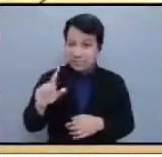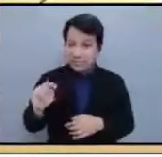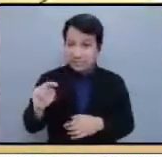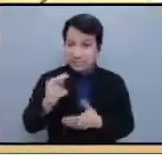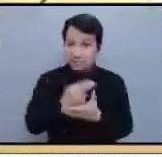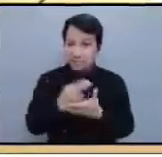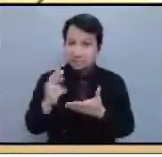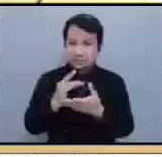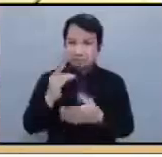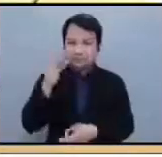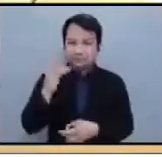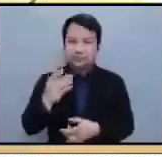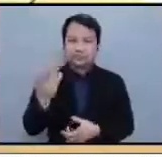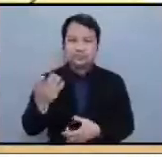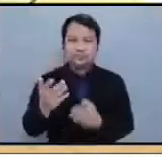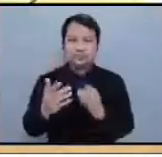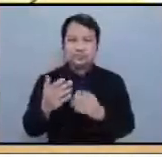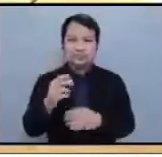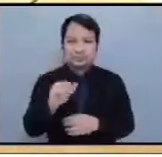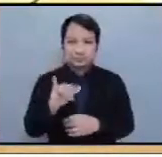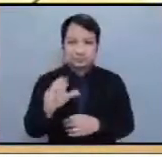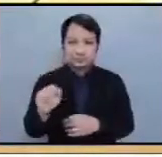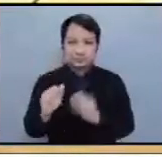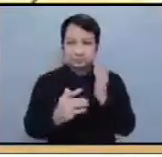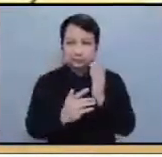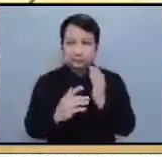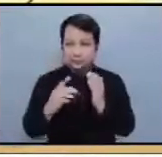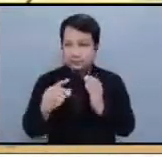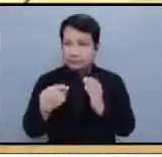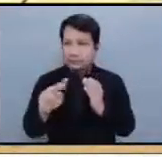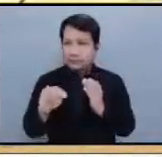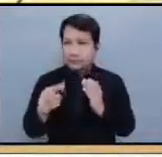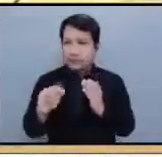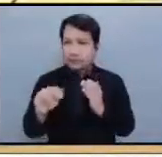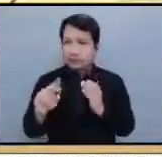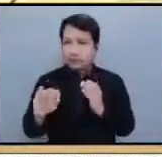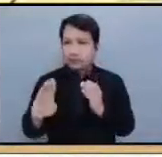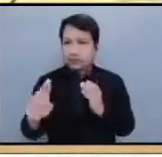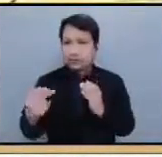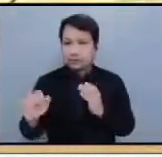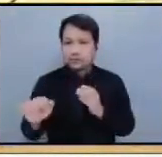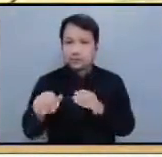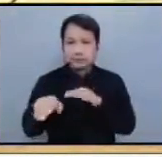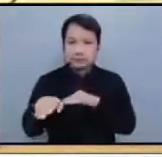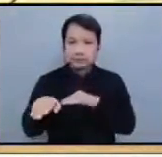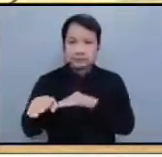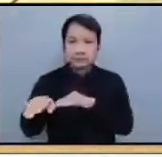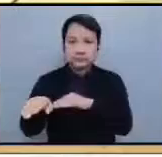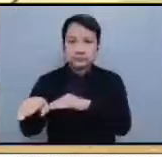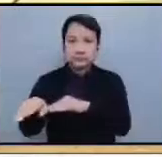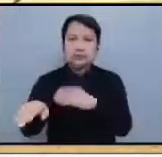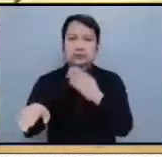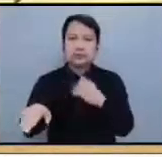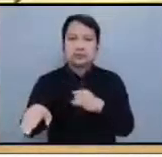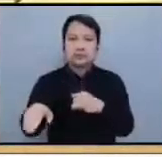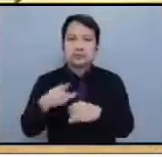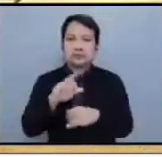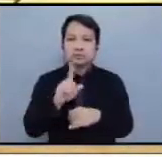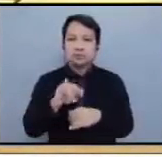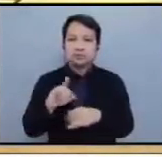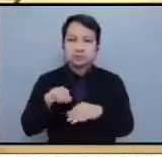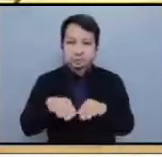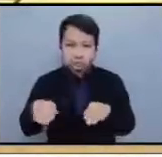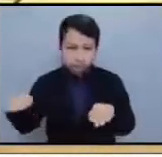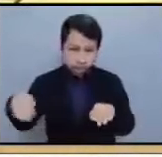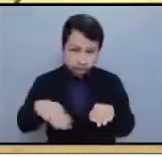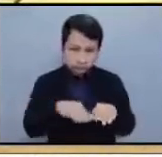at sa may Ayala Techno Hub going Elliptical Road, asahan nga ang slow-moving traffic situation. May zipper lane naman para dun sa mga nais